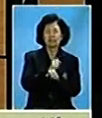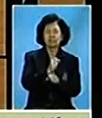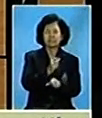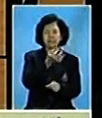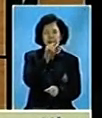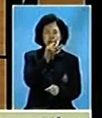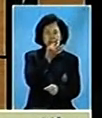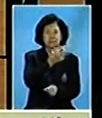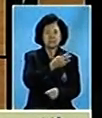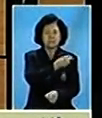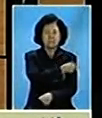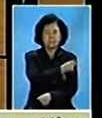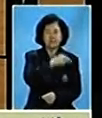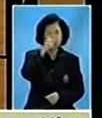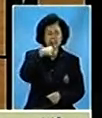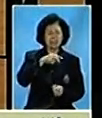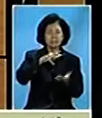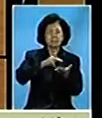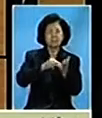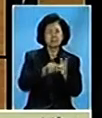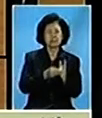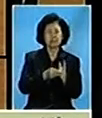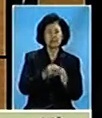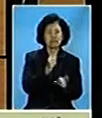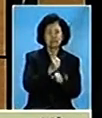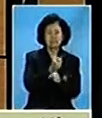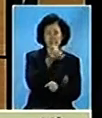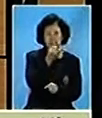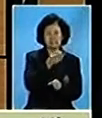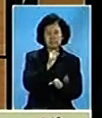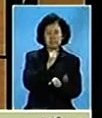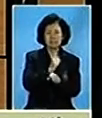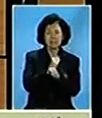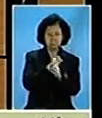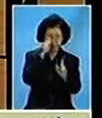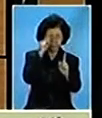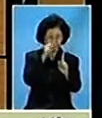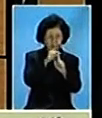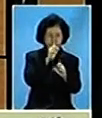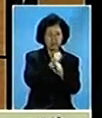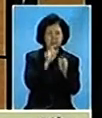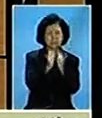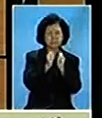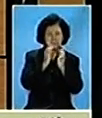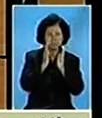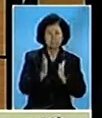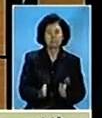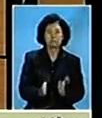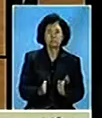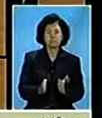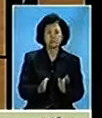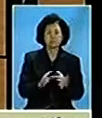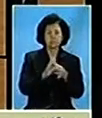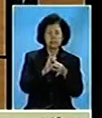แพทย์แผนไทยหมายความว่าการประกอบวิชาชีพที่กระทำหรือมุ่งหมายจะกระทำต่อมนุษย์เกี่ยวกับการแนะน